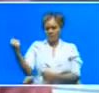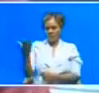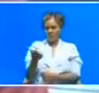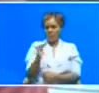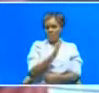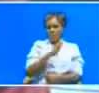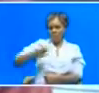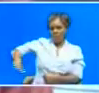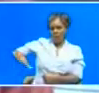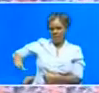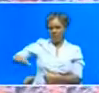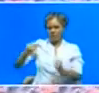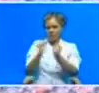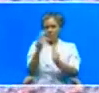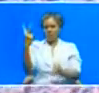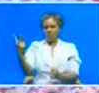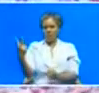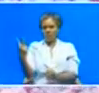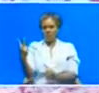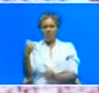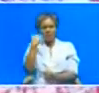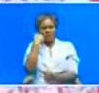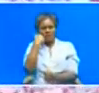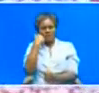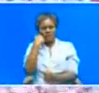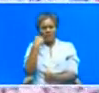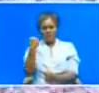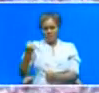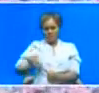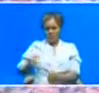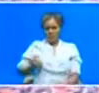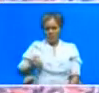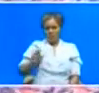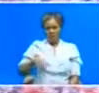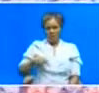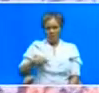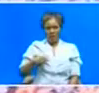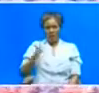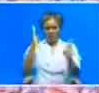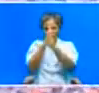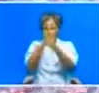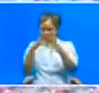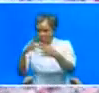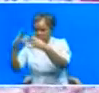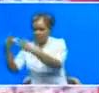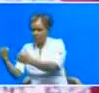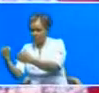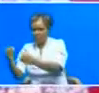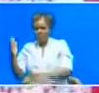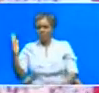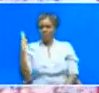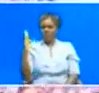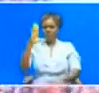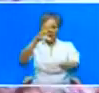tumepaki watu 12. Kuna mgonjwa alikuwa mama, alikuwa ward 5, alikuwa anatorokea nyuma ya fence hapo. Watchman